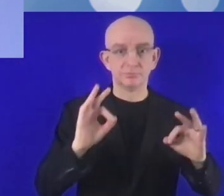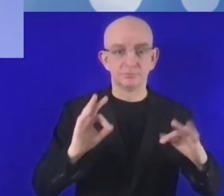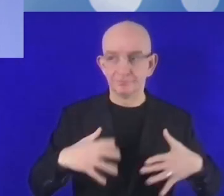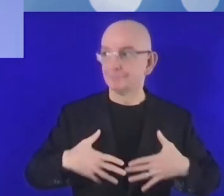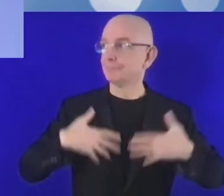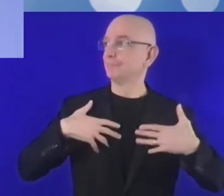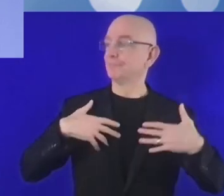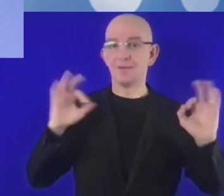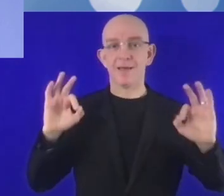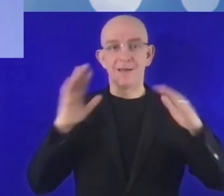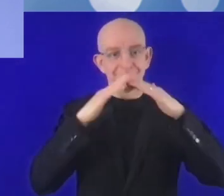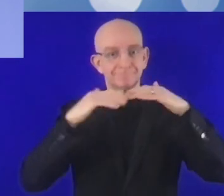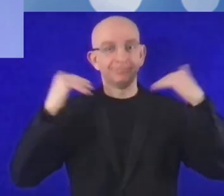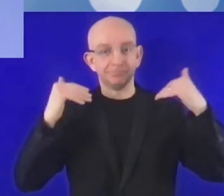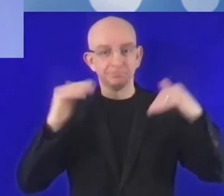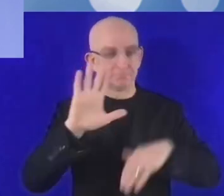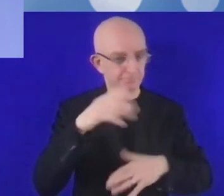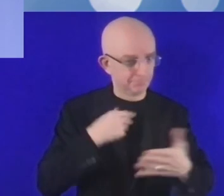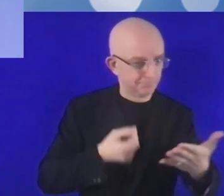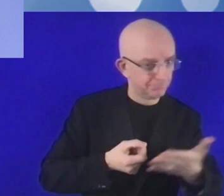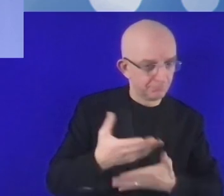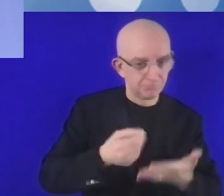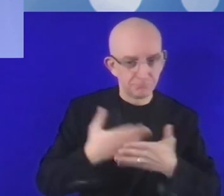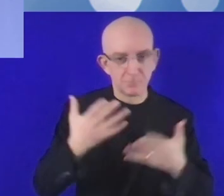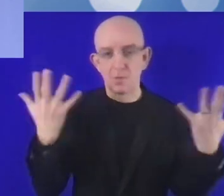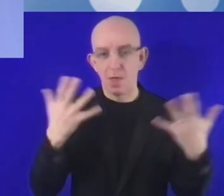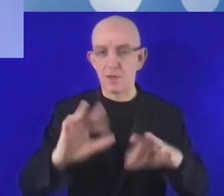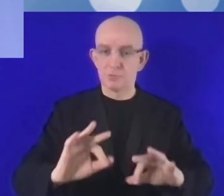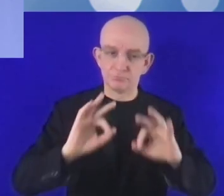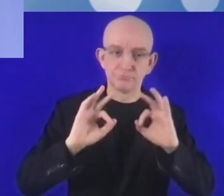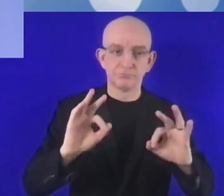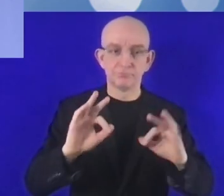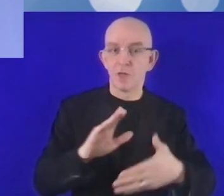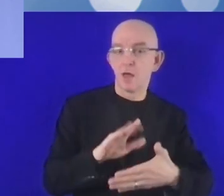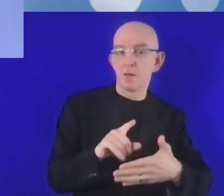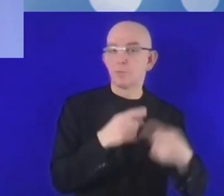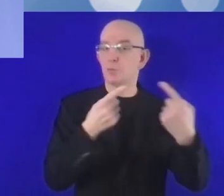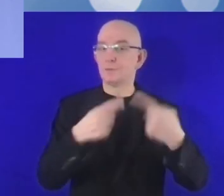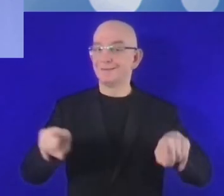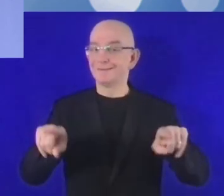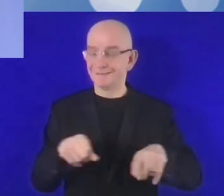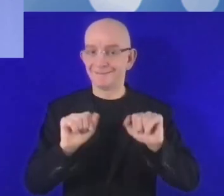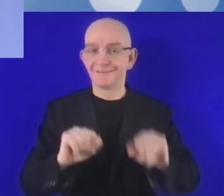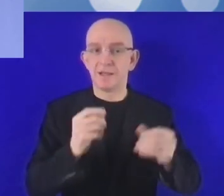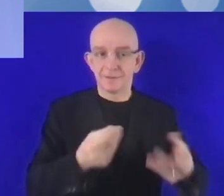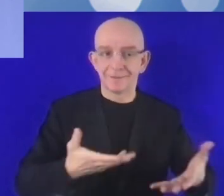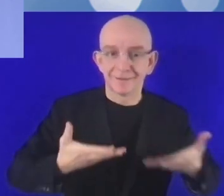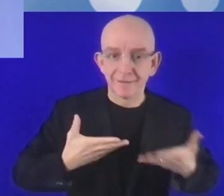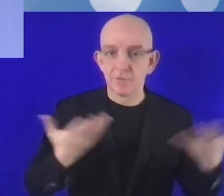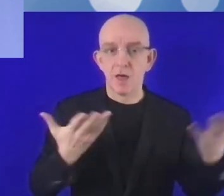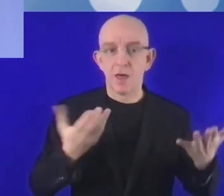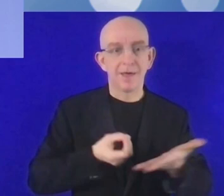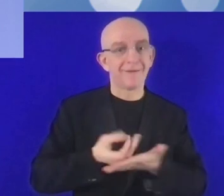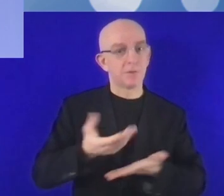的思维和身体。高质量的音乐是什么？是给我们的身体能够提供不同